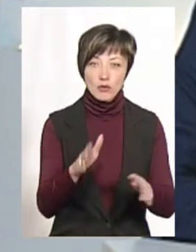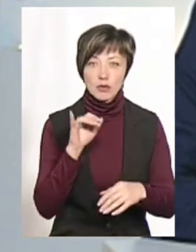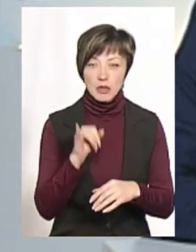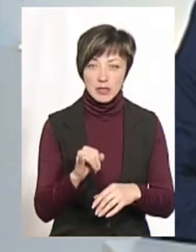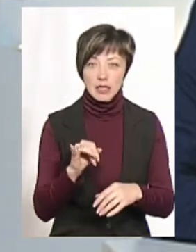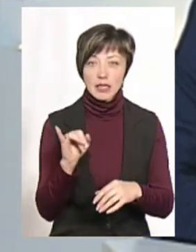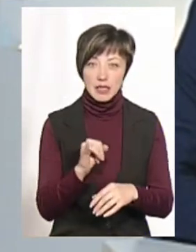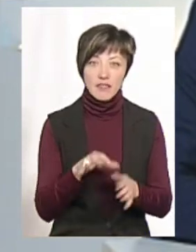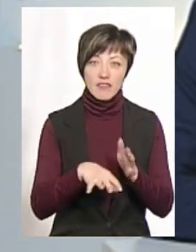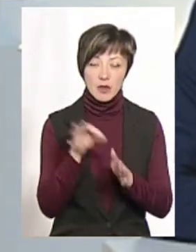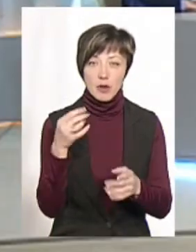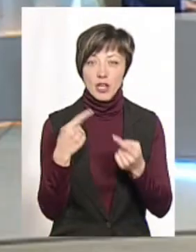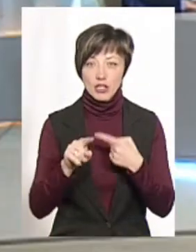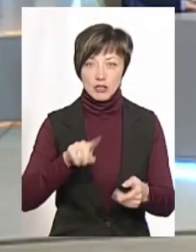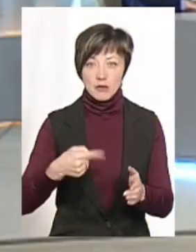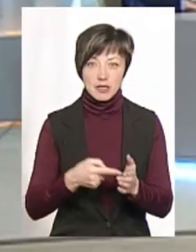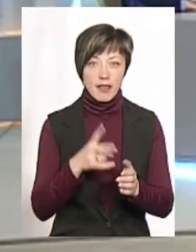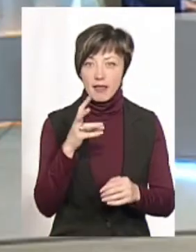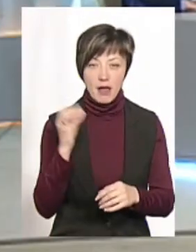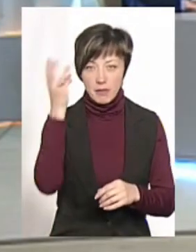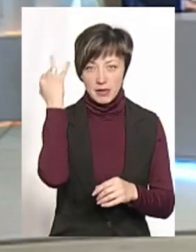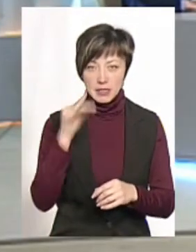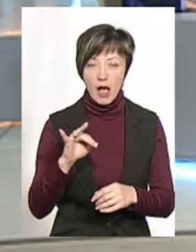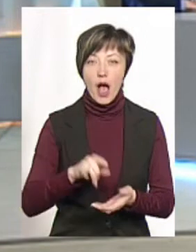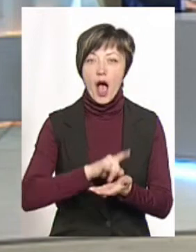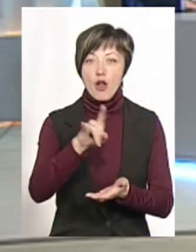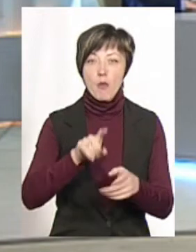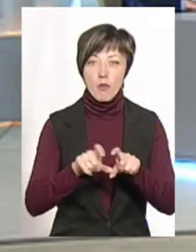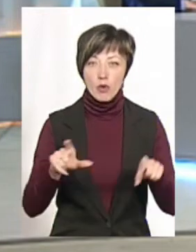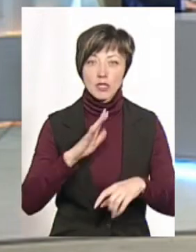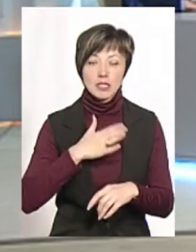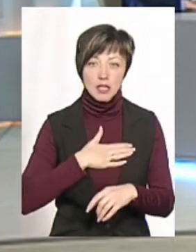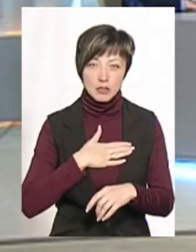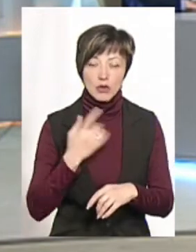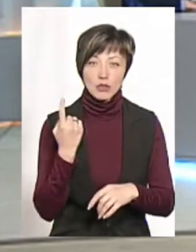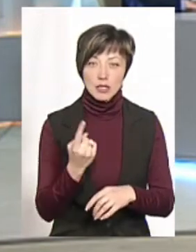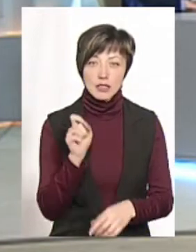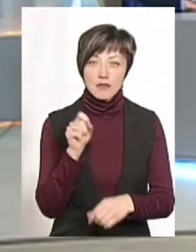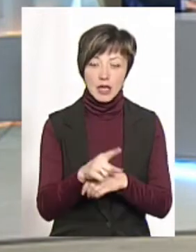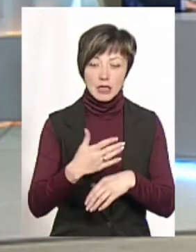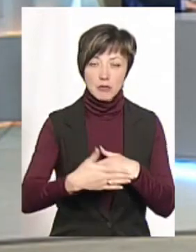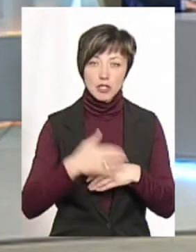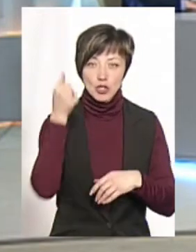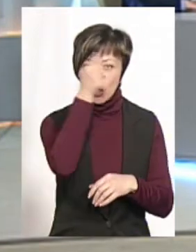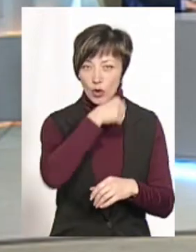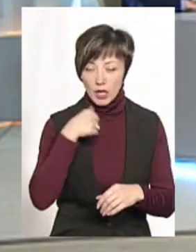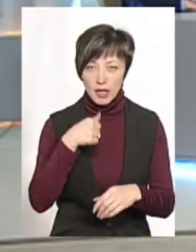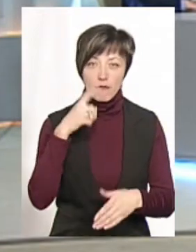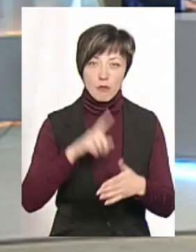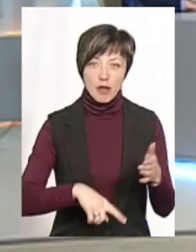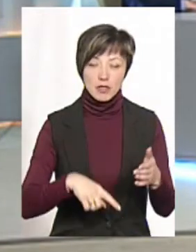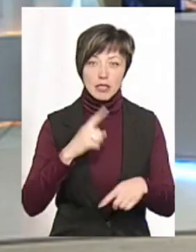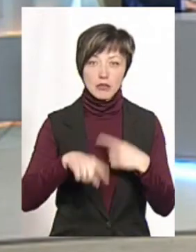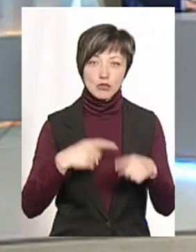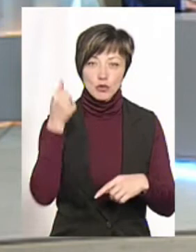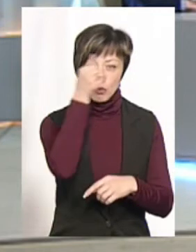хороших дорогах, ну і вибрав інше місто, а не Хмельницький. Аеропорт – це одна з наших, скажімо так, завдань на найближчі роки. Я впевнений,